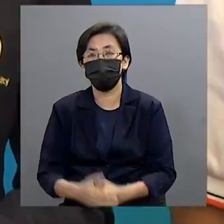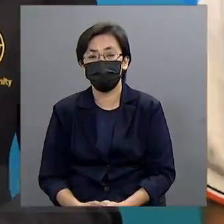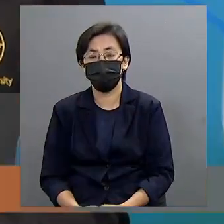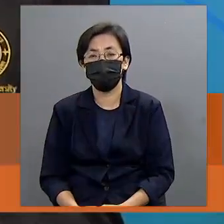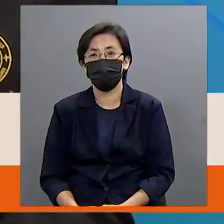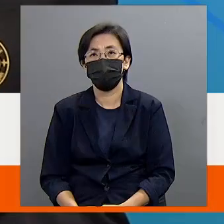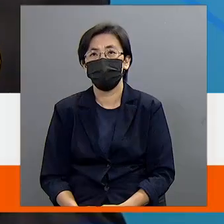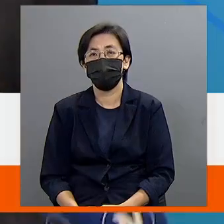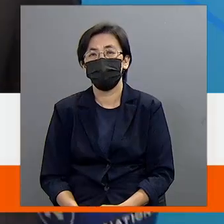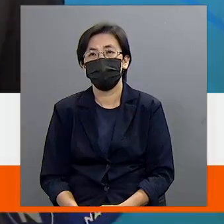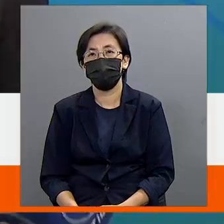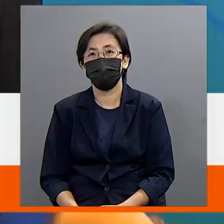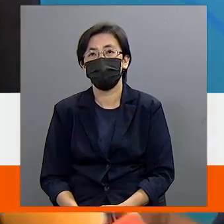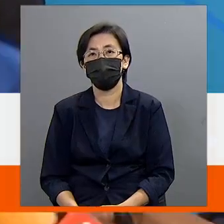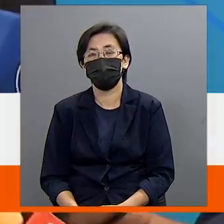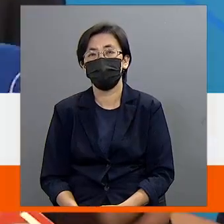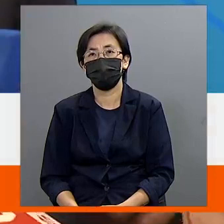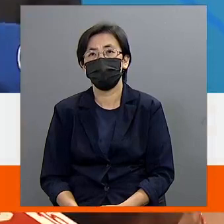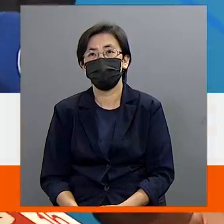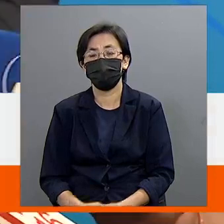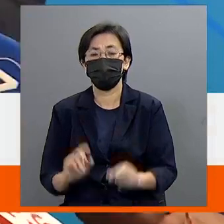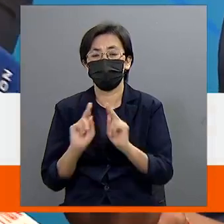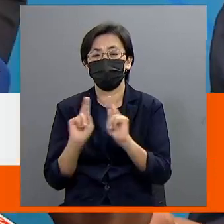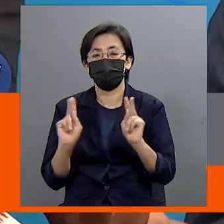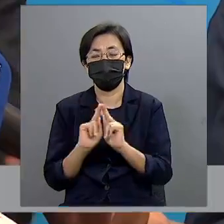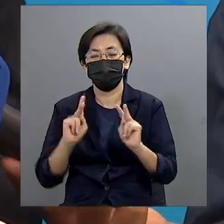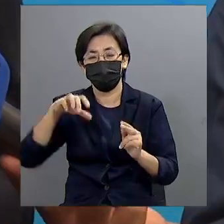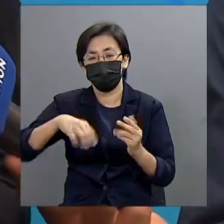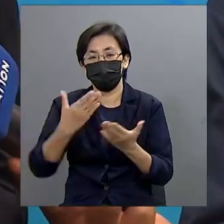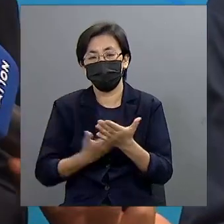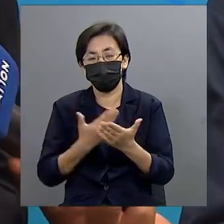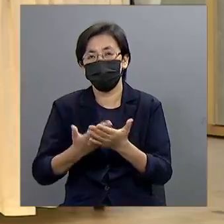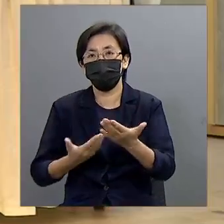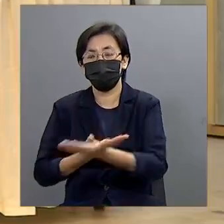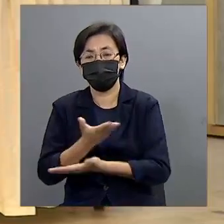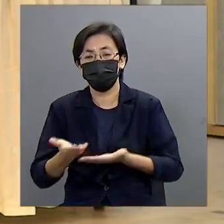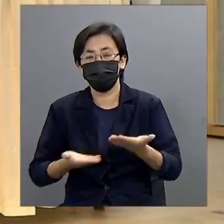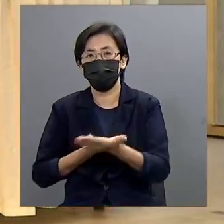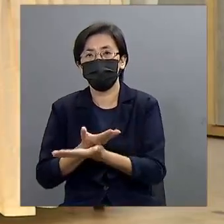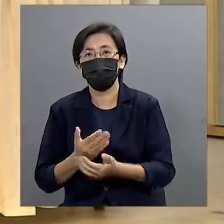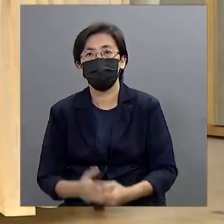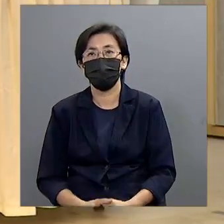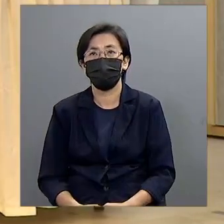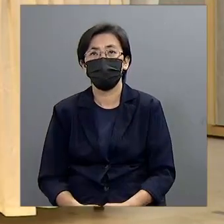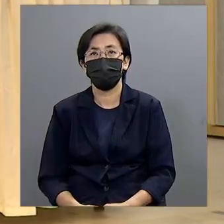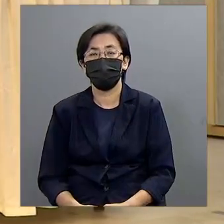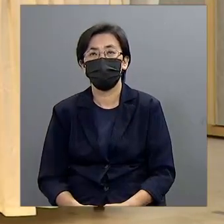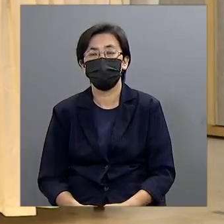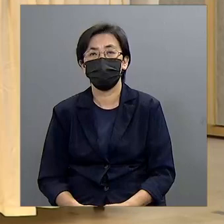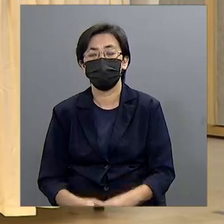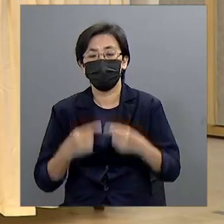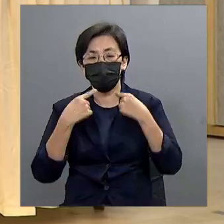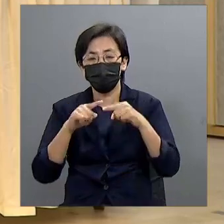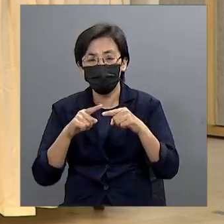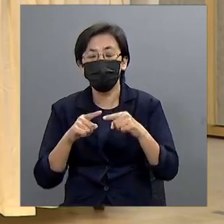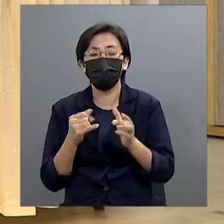ก็คงต้องให้ทางคณะกรรมการกองสลากเขาพิจารณานะ ป็นคำตอบสั้นๆง่ายๆเท่านั้นเองนะคะ